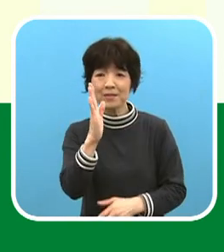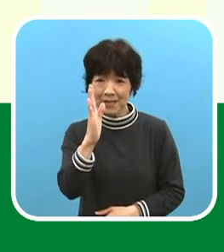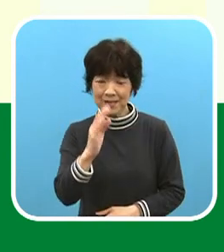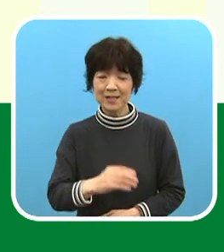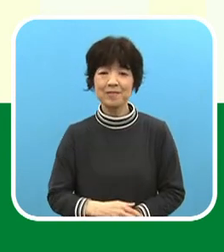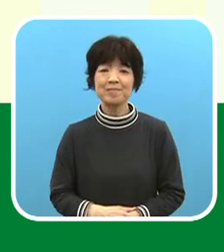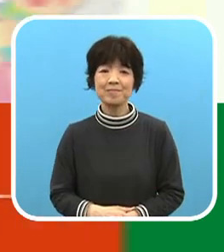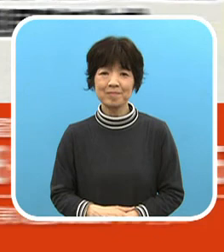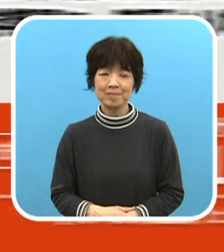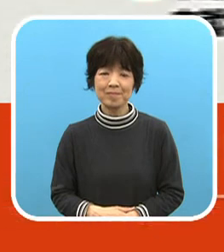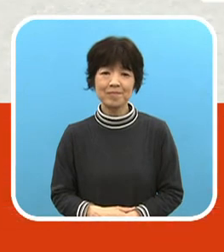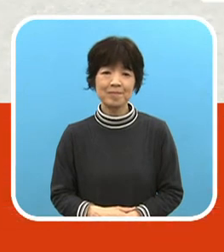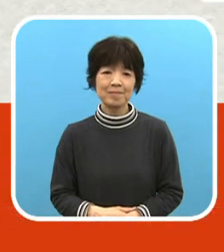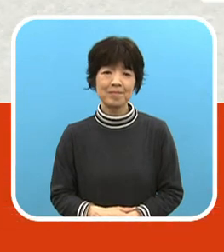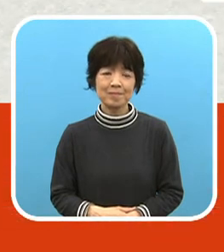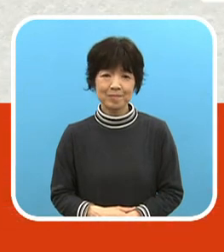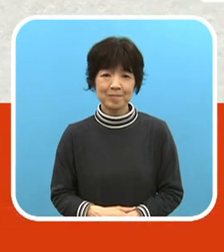う。